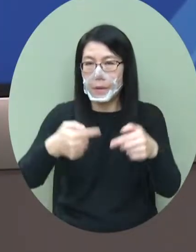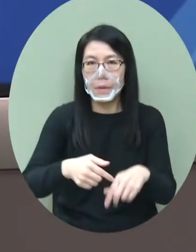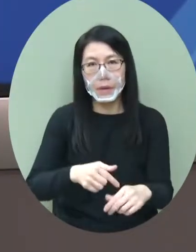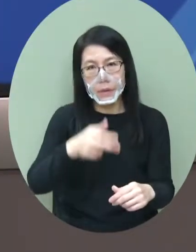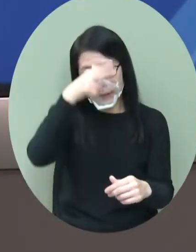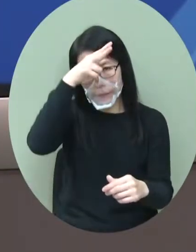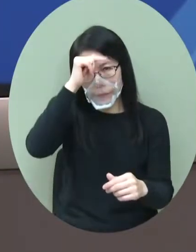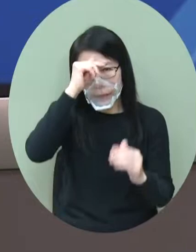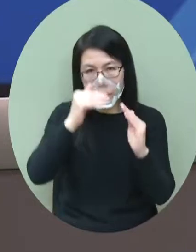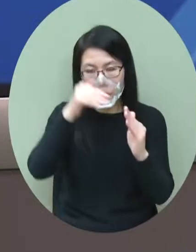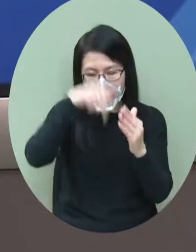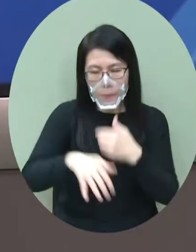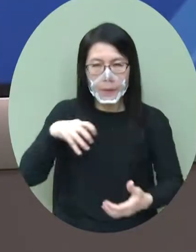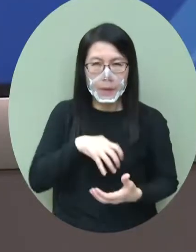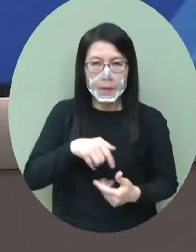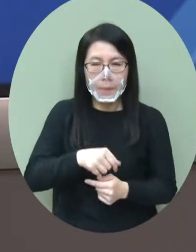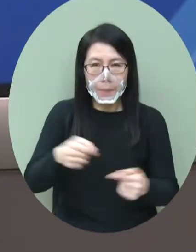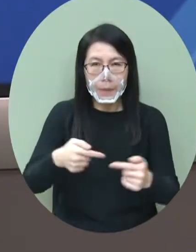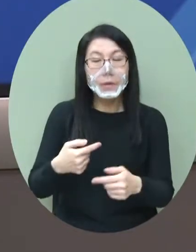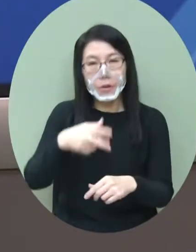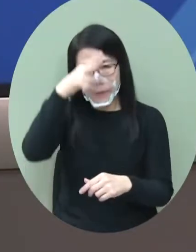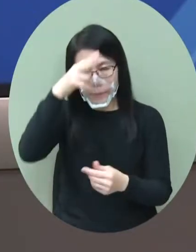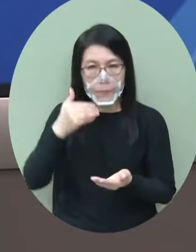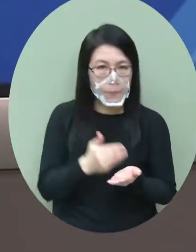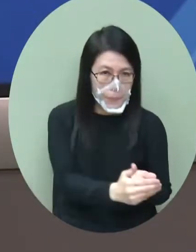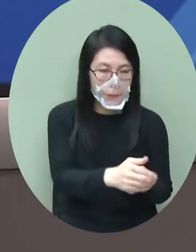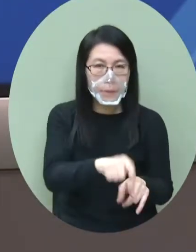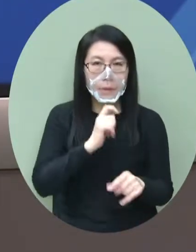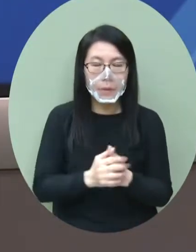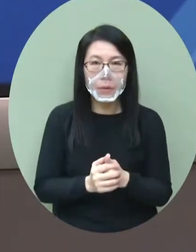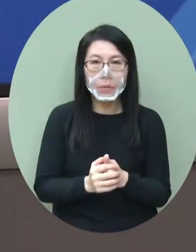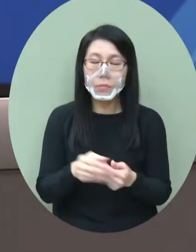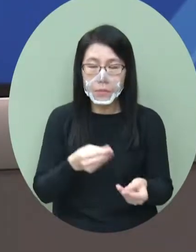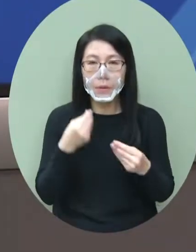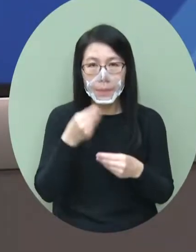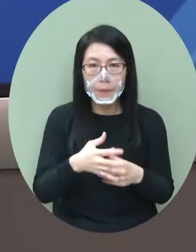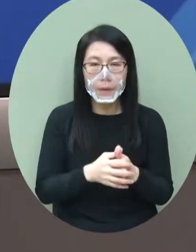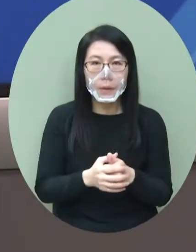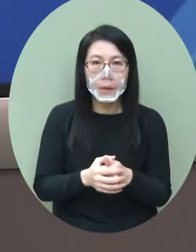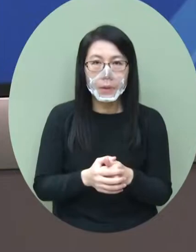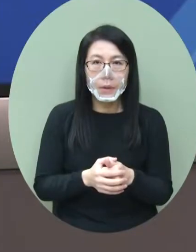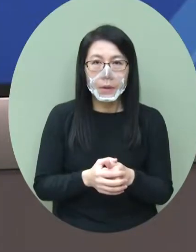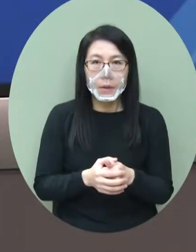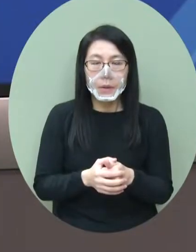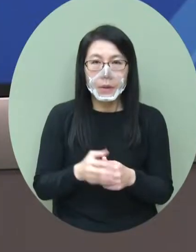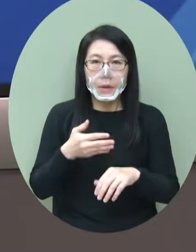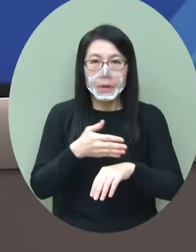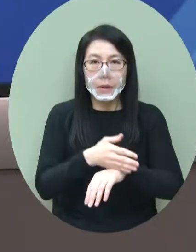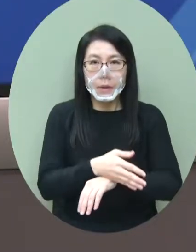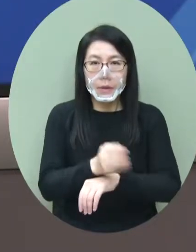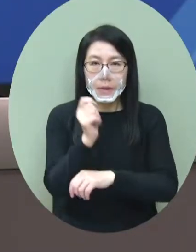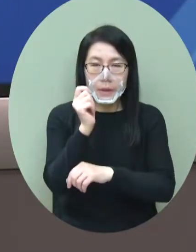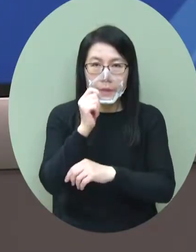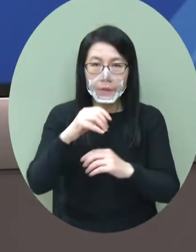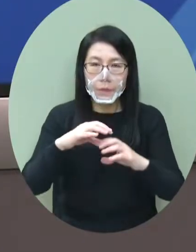最近确诊的人很多，公共医疗系统的压力很大，所以我们增加这方面的供应。另外一个方面